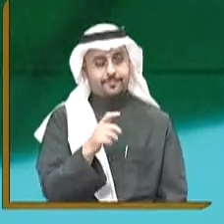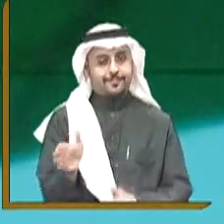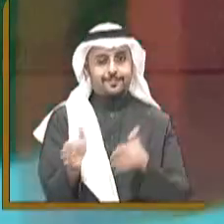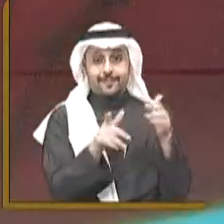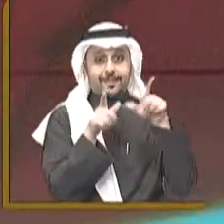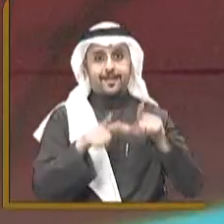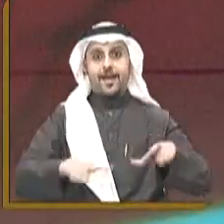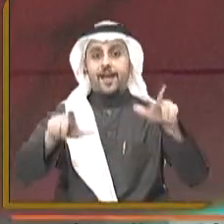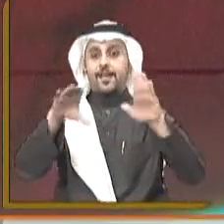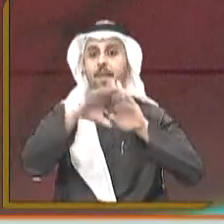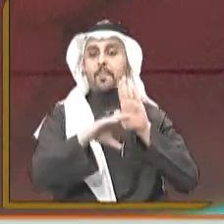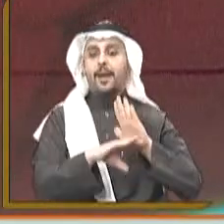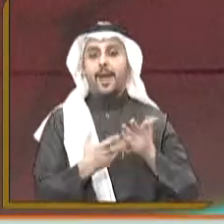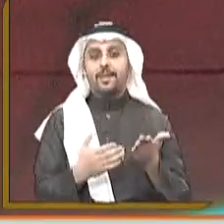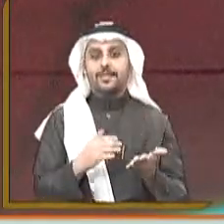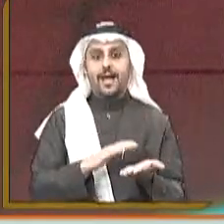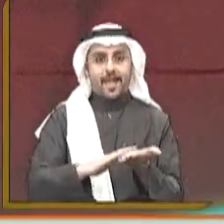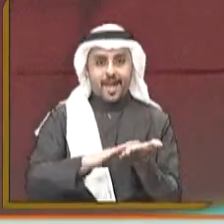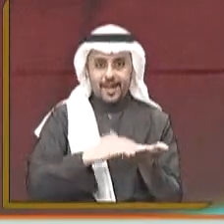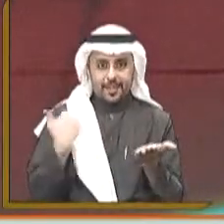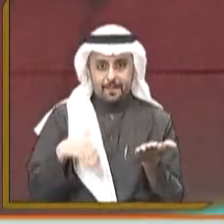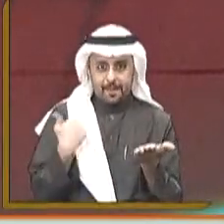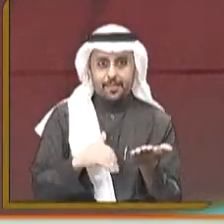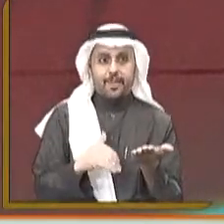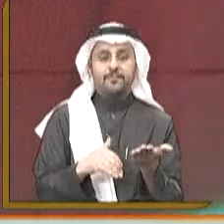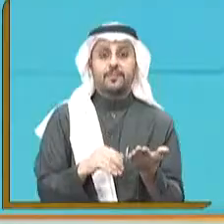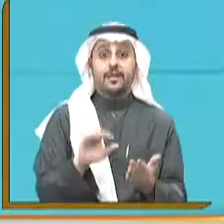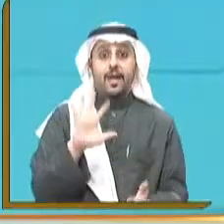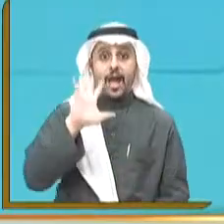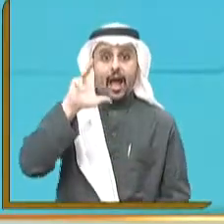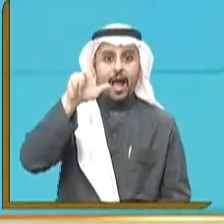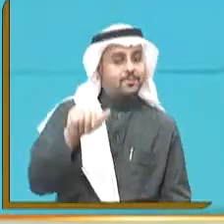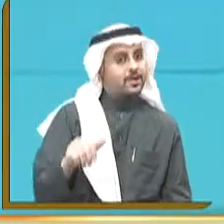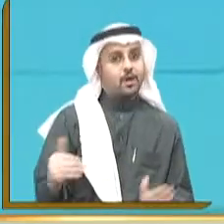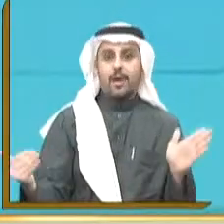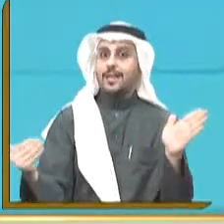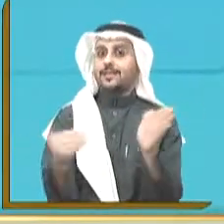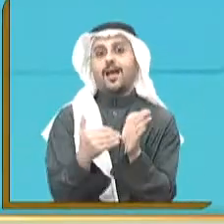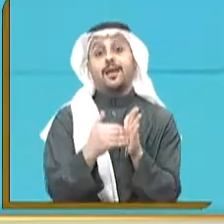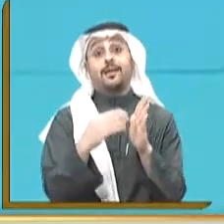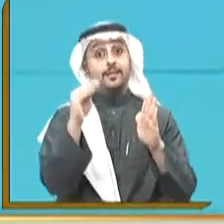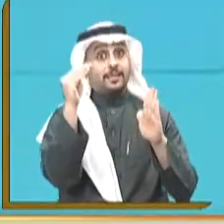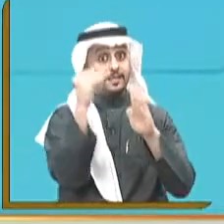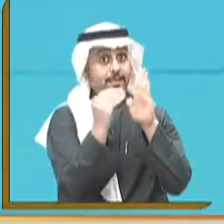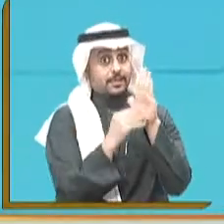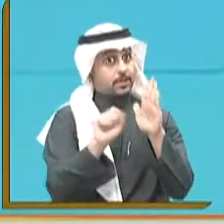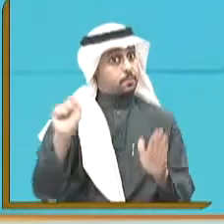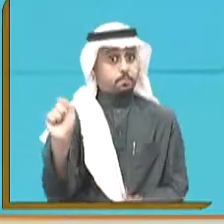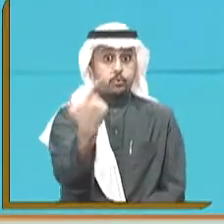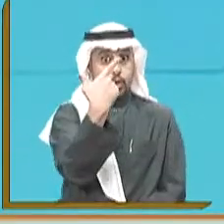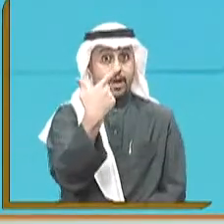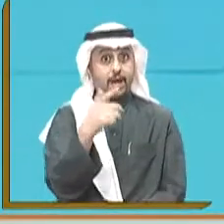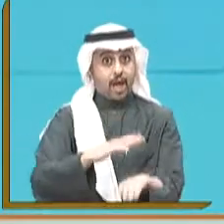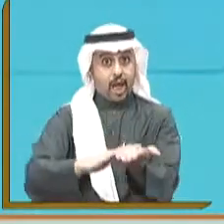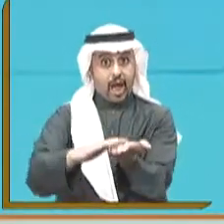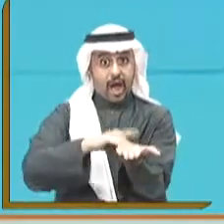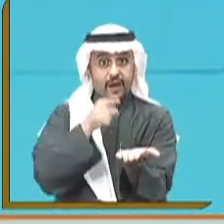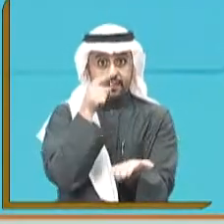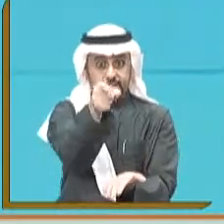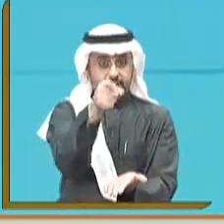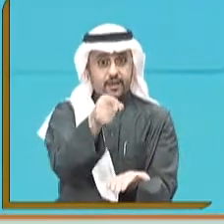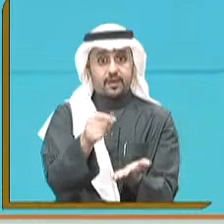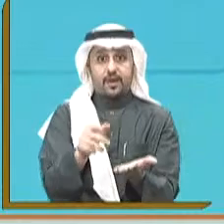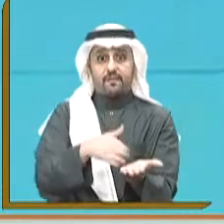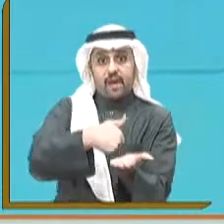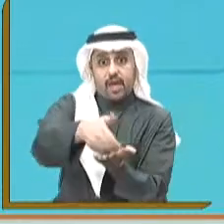أعلن برنامج رسوم الأراضي البيضاء عن بقاء 5 أيام على انتهاء مهلة التسجيل النظامية للمرحلة الثانية رسوم الأراضي البيضاء